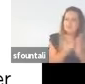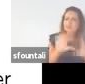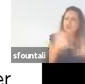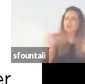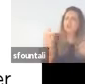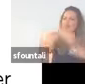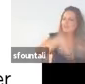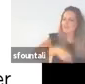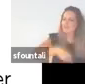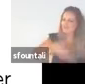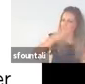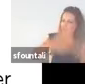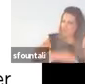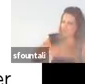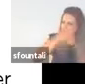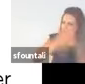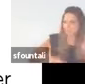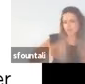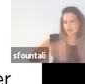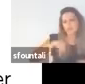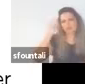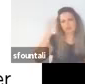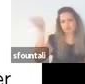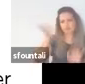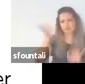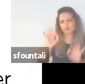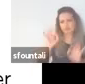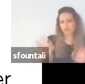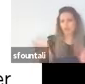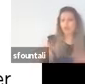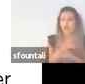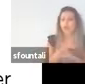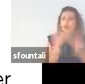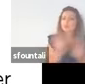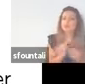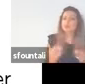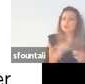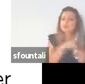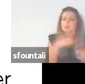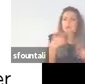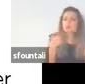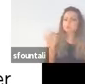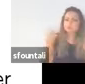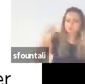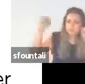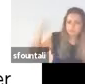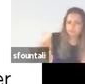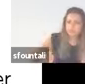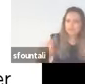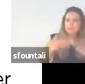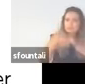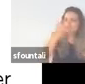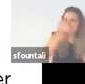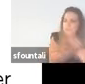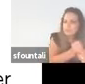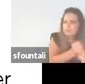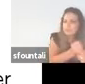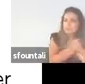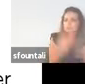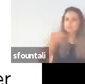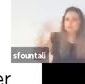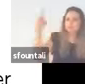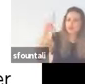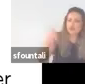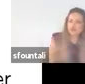ενδοοικογενειακής βίας σε κάποιες περιπτώσεις, ως αποτέλεσμα των lockdown, της καραντίνας και των περιορισμών μέσα στο